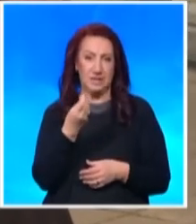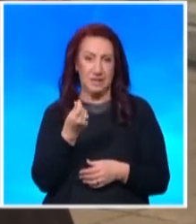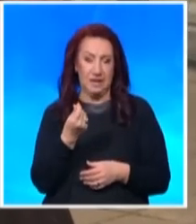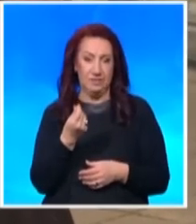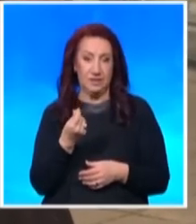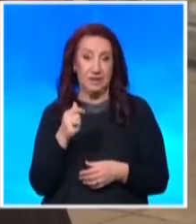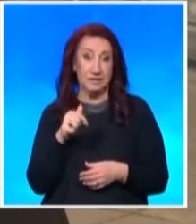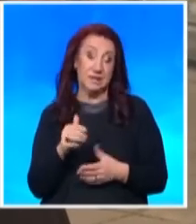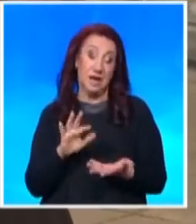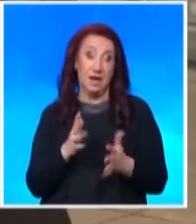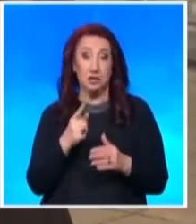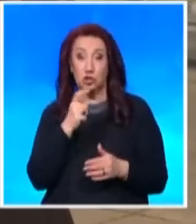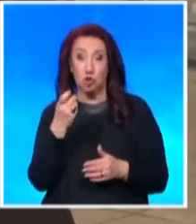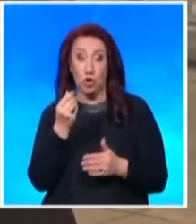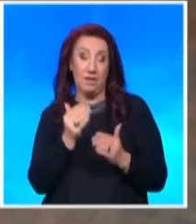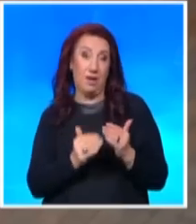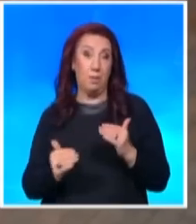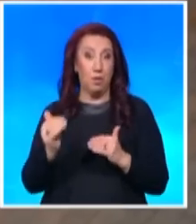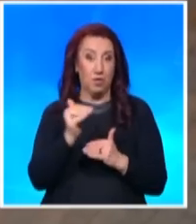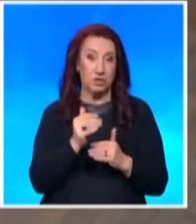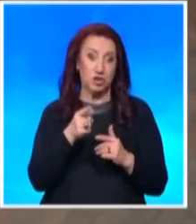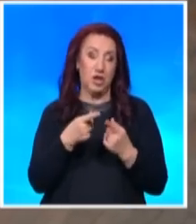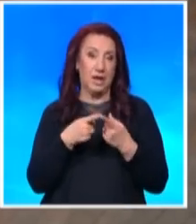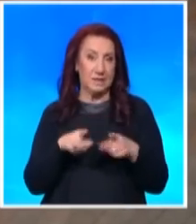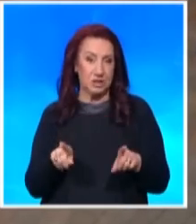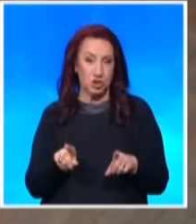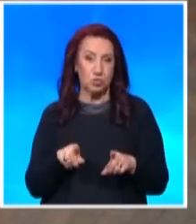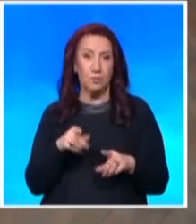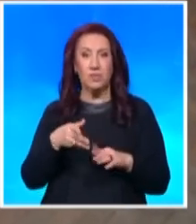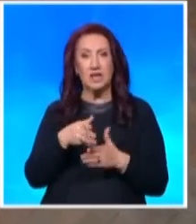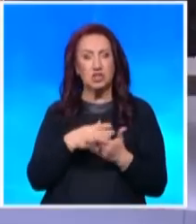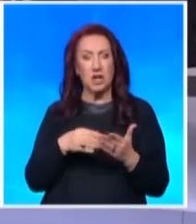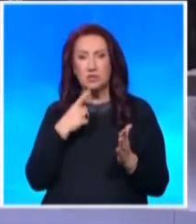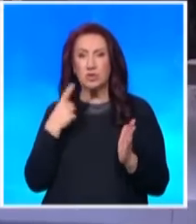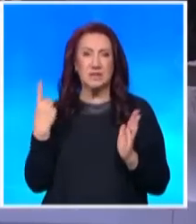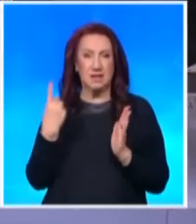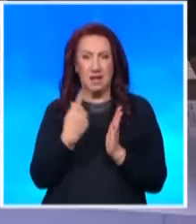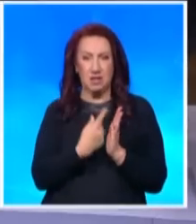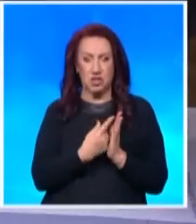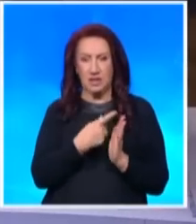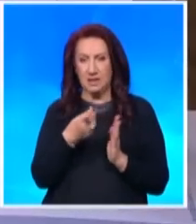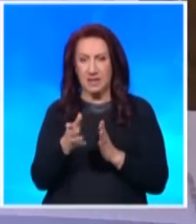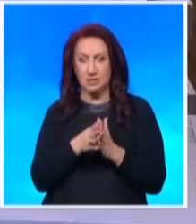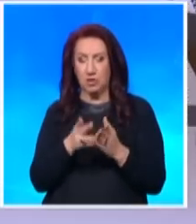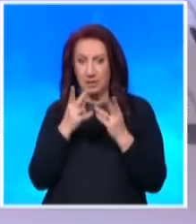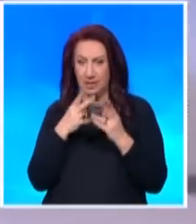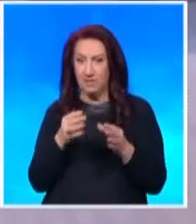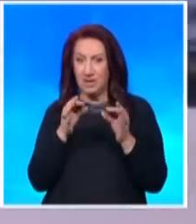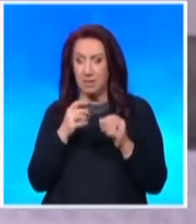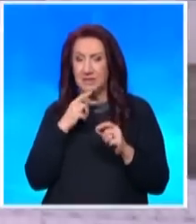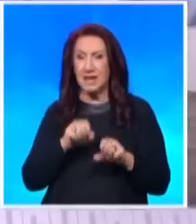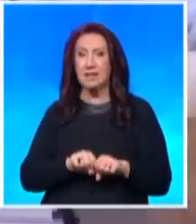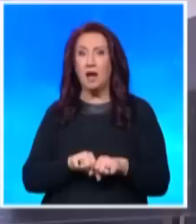близо 100 лева отгоре съвсем различно е. Според ЦИК, част от задълженията на тези хора ще са да внимават за нарушение на изборния